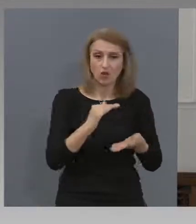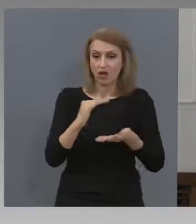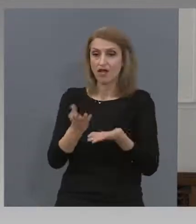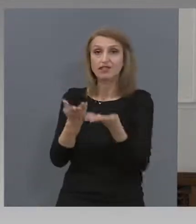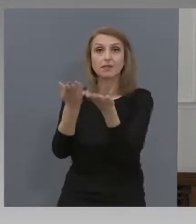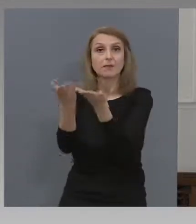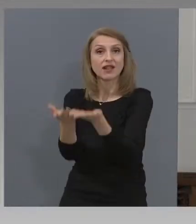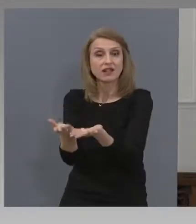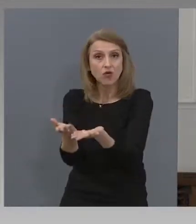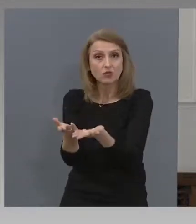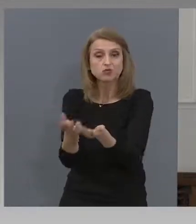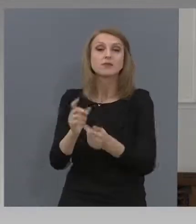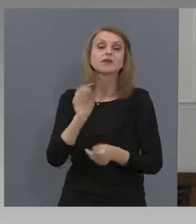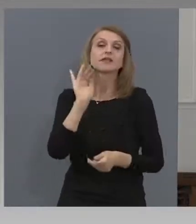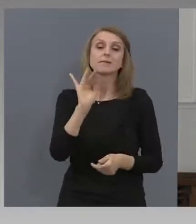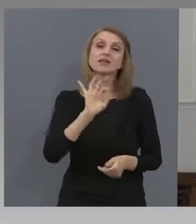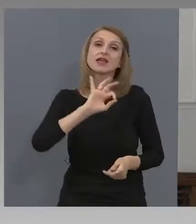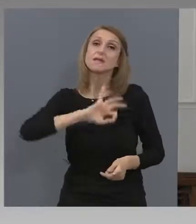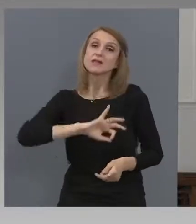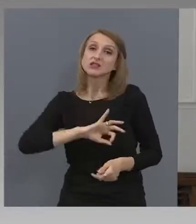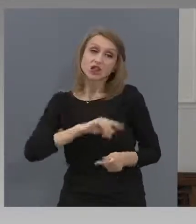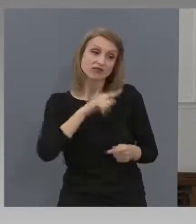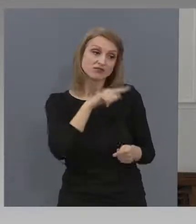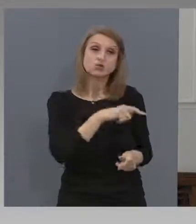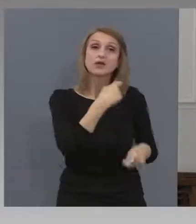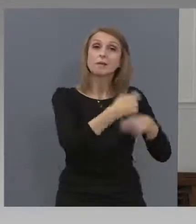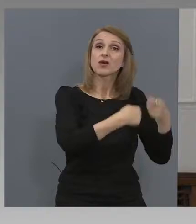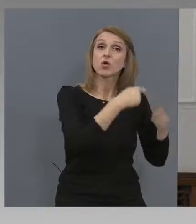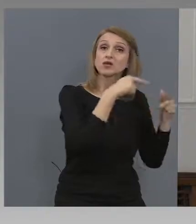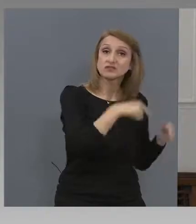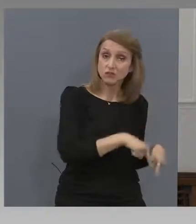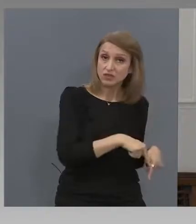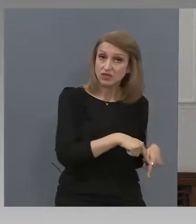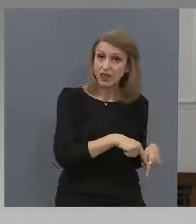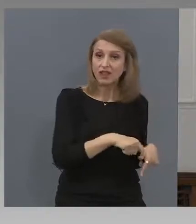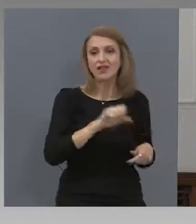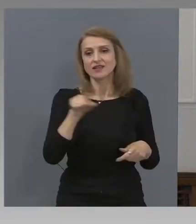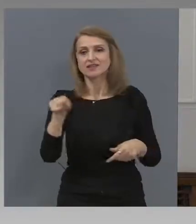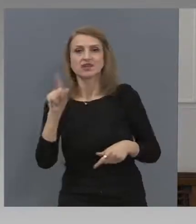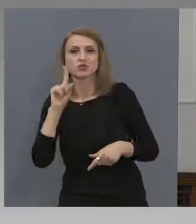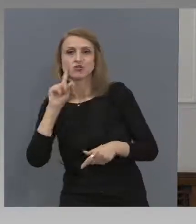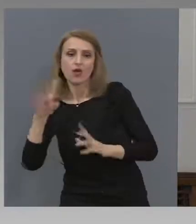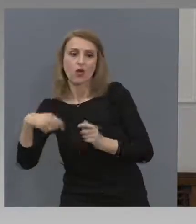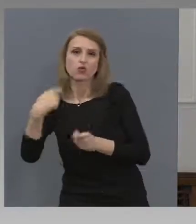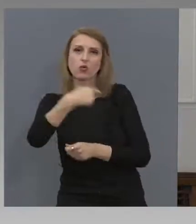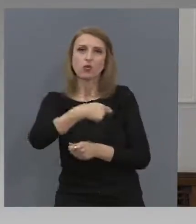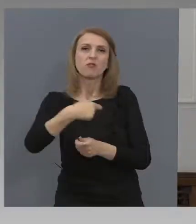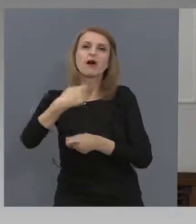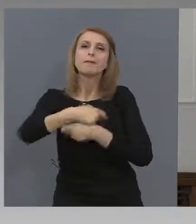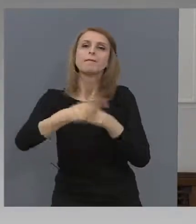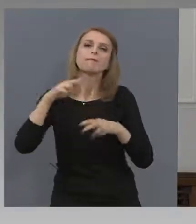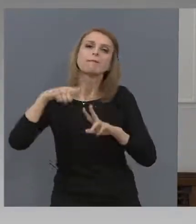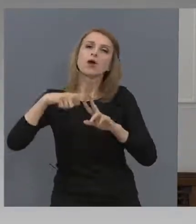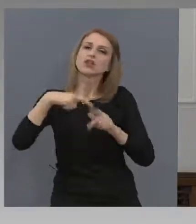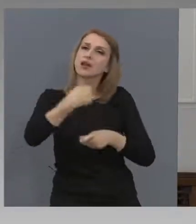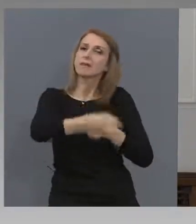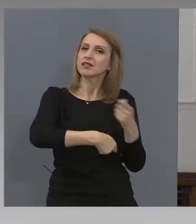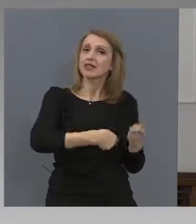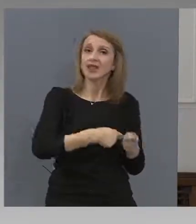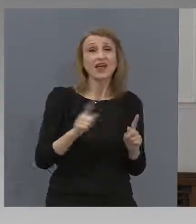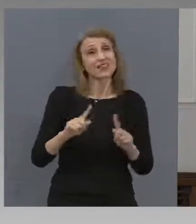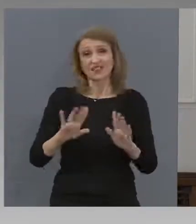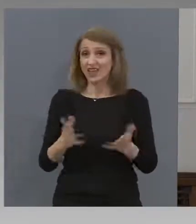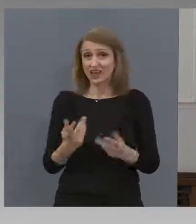да бъде печелившо и за производителя, и за потребителя. Това наистина не е лесна работа, но ще